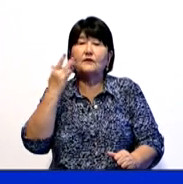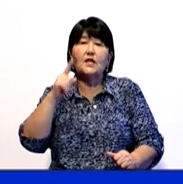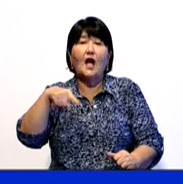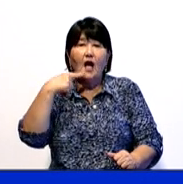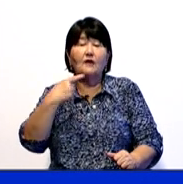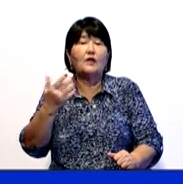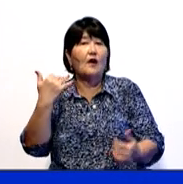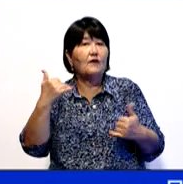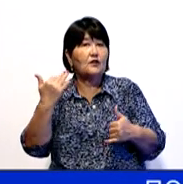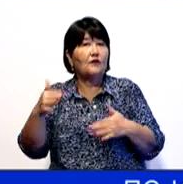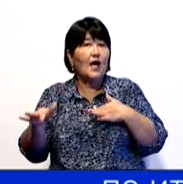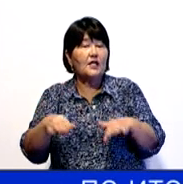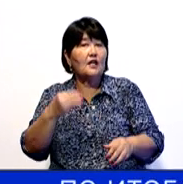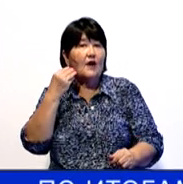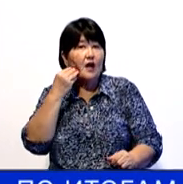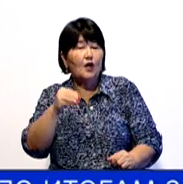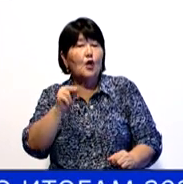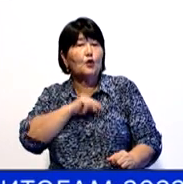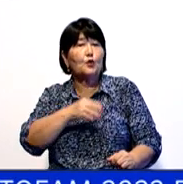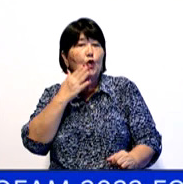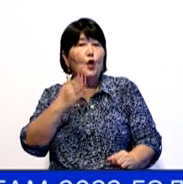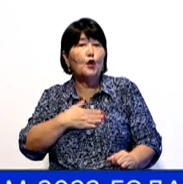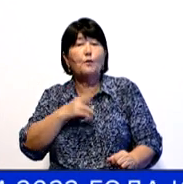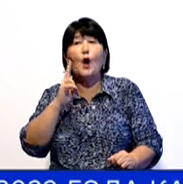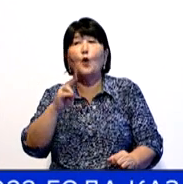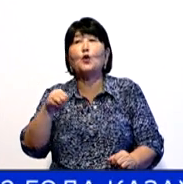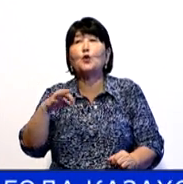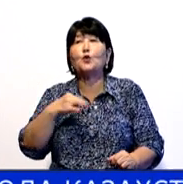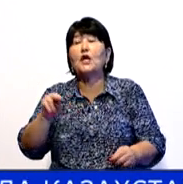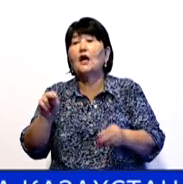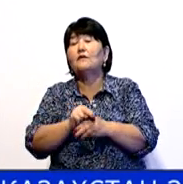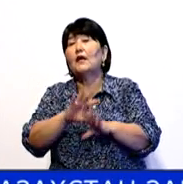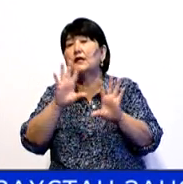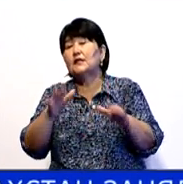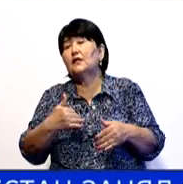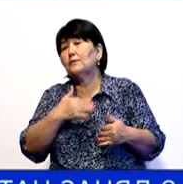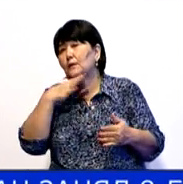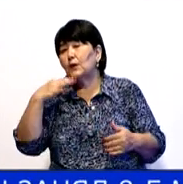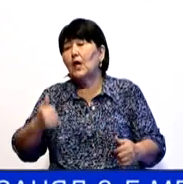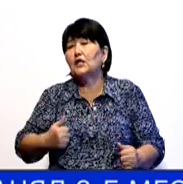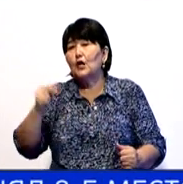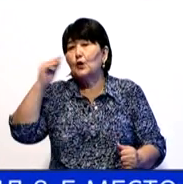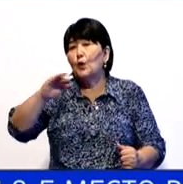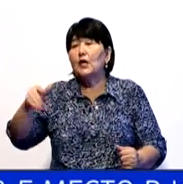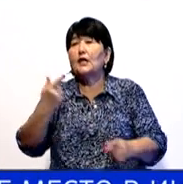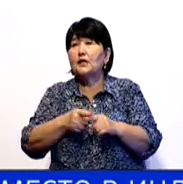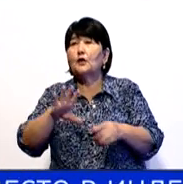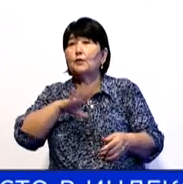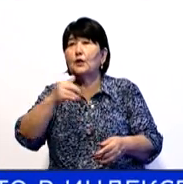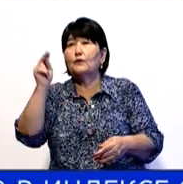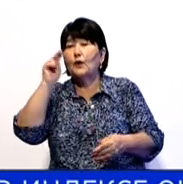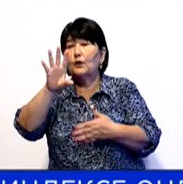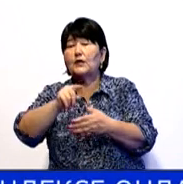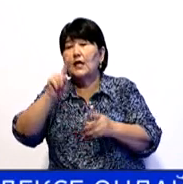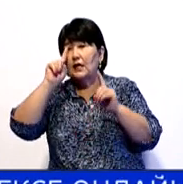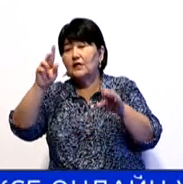нем, восхищался его деловыми качествами, трудолюбием. Конуспек Турешел воспитал целую плеяду достойных учеников. Среди тех, кто прошел его школу,